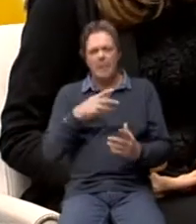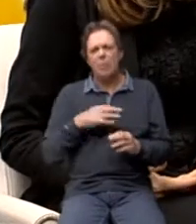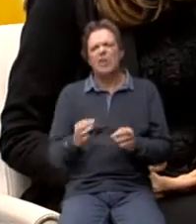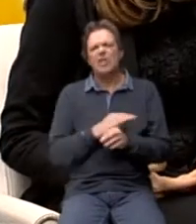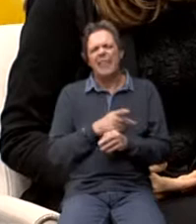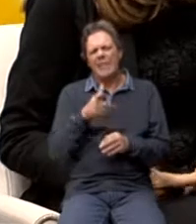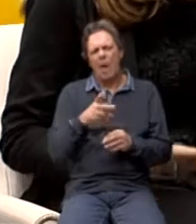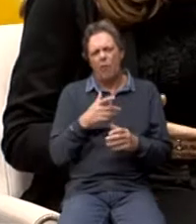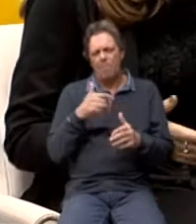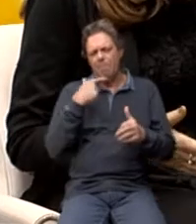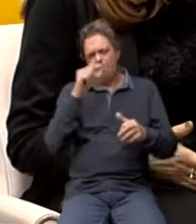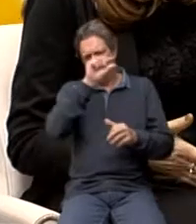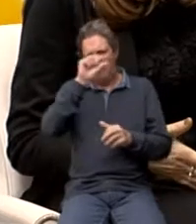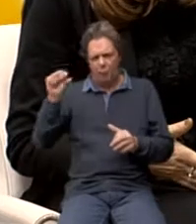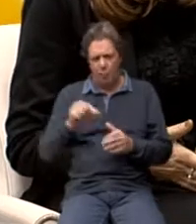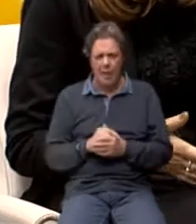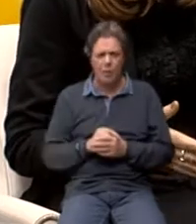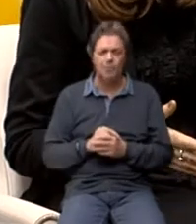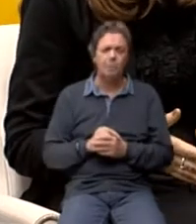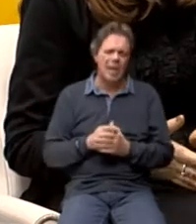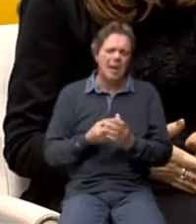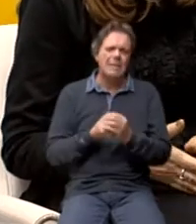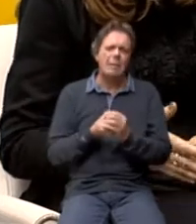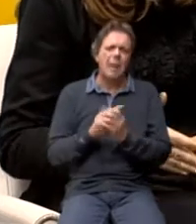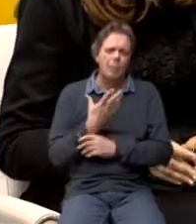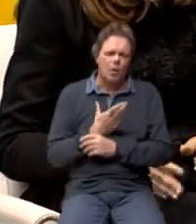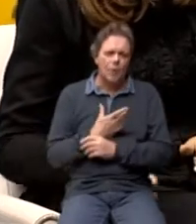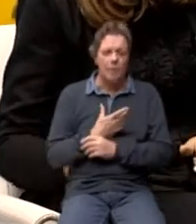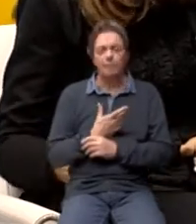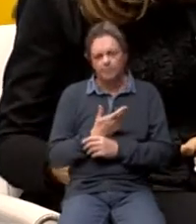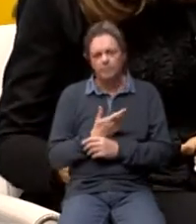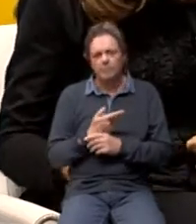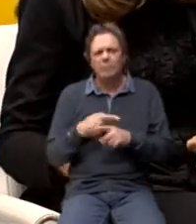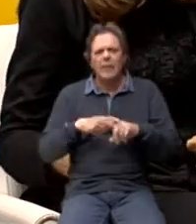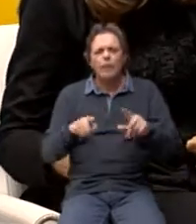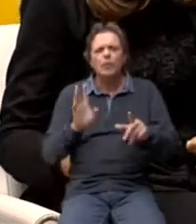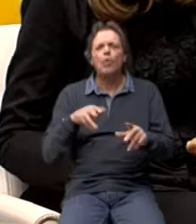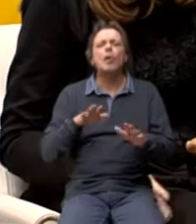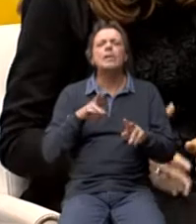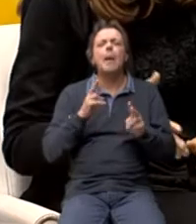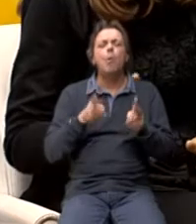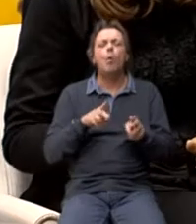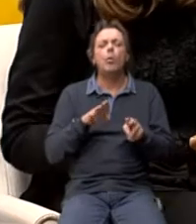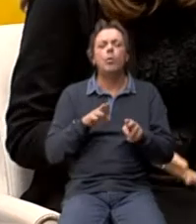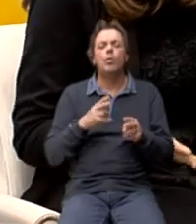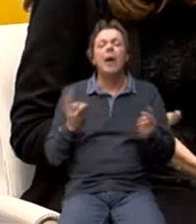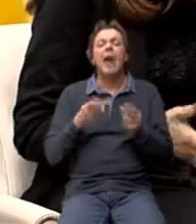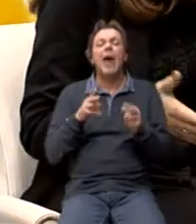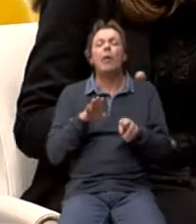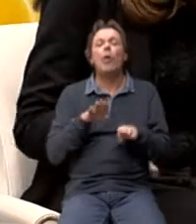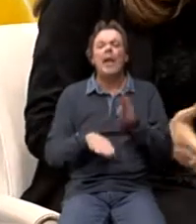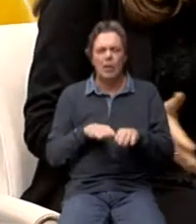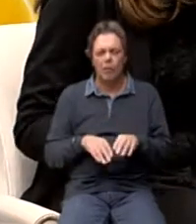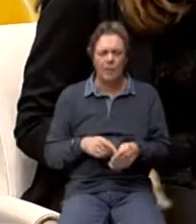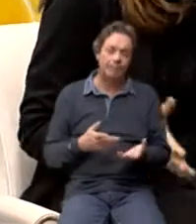kontrolna tijela iskontrolirati. Za biljne proizvode, znači sorte koje se mogu lako razlikovati. kvote. E, to vam je sad već malo problematično. Ja bih radije